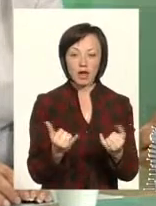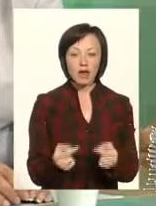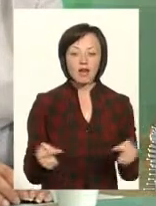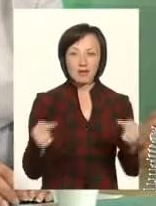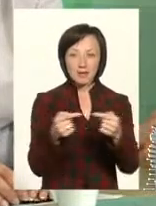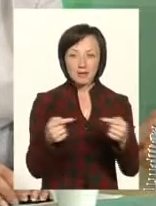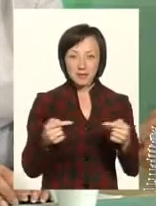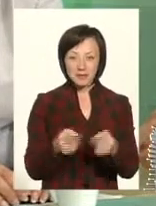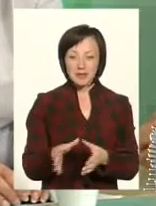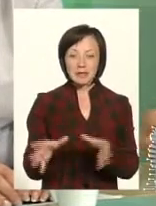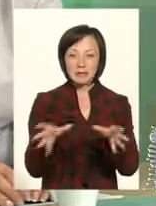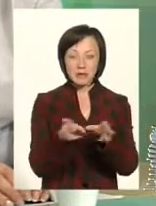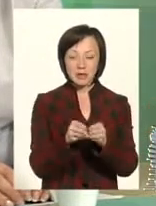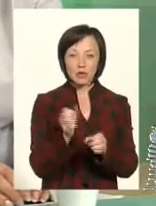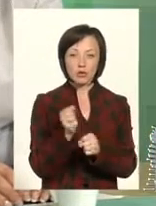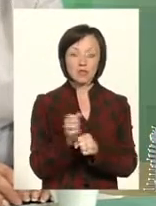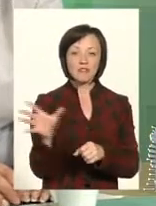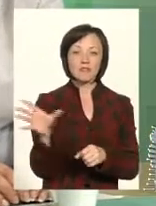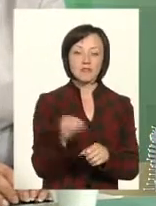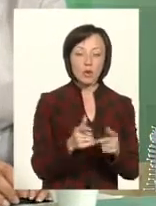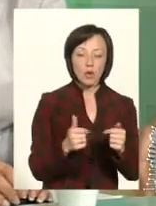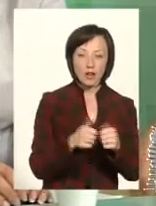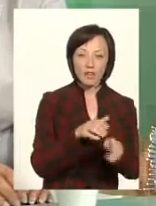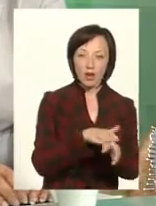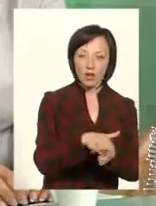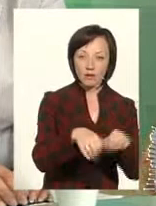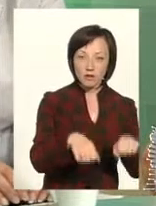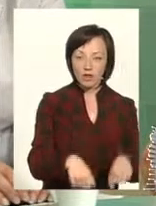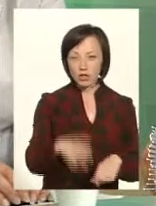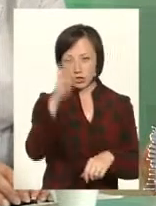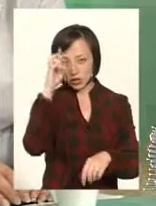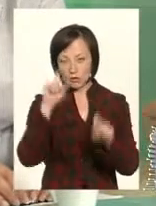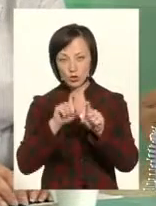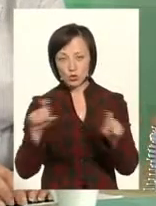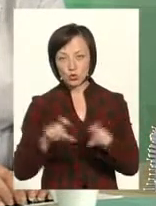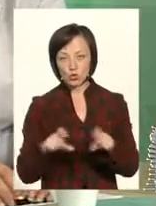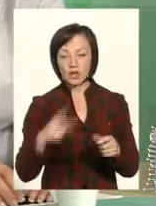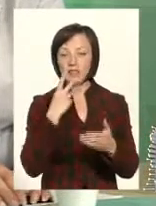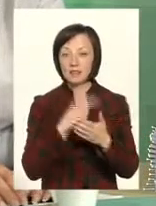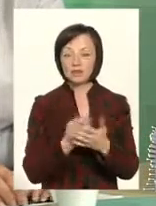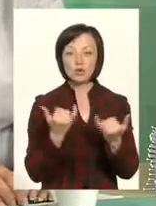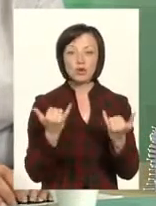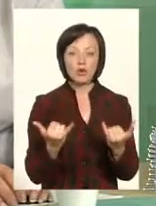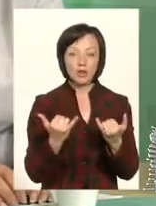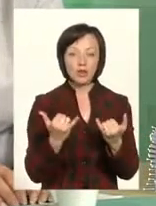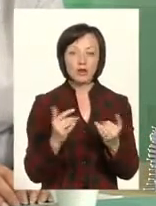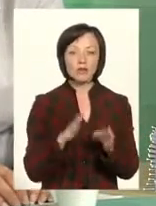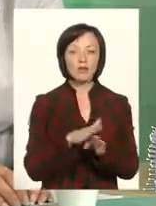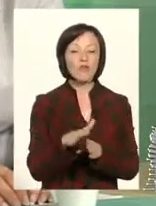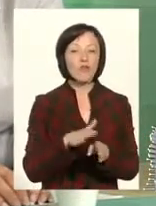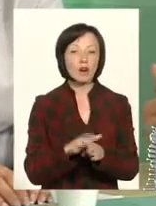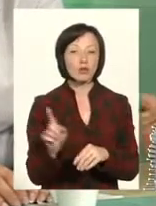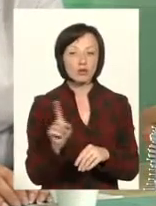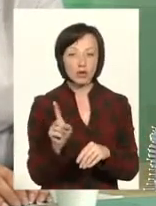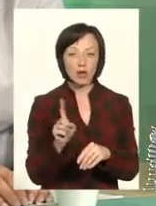повинні працювати всі органи. Як виконавча влада, так і державні структури. Ви ж дивіться, що сьогодні в нас